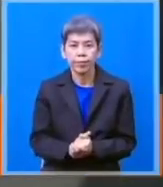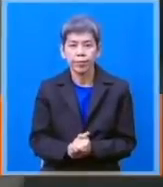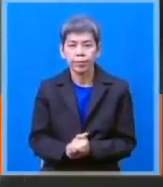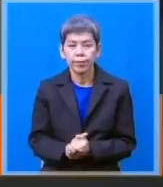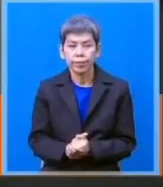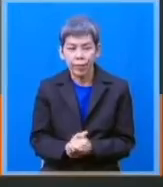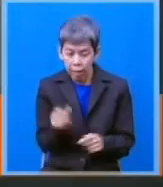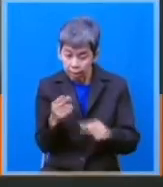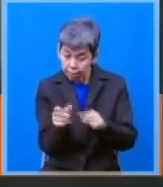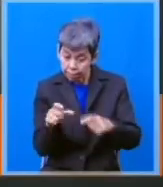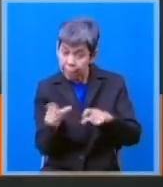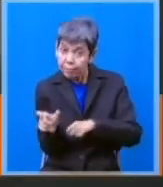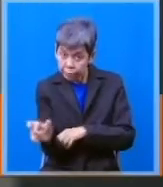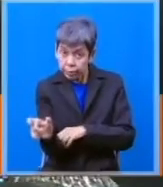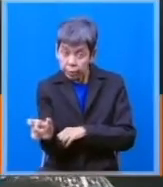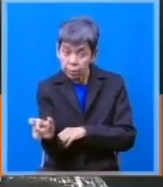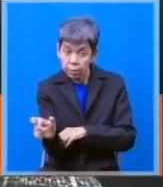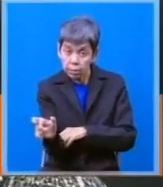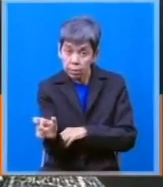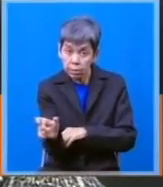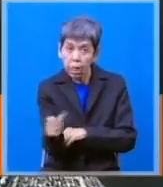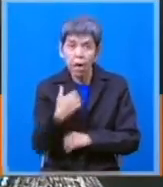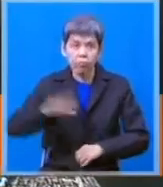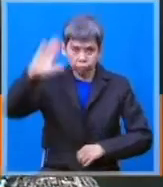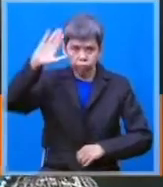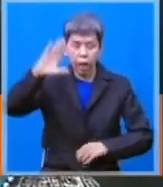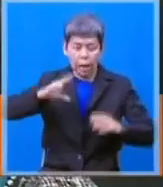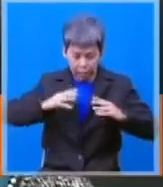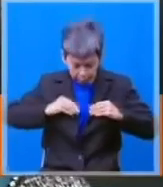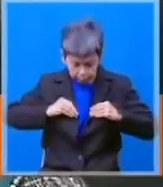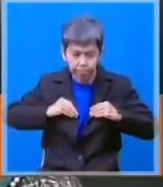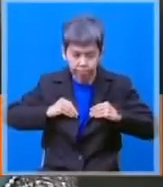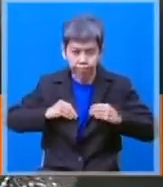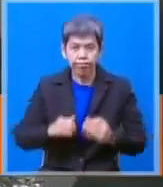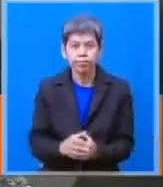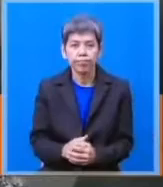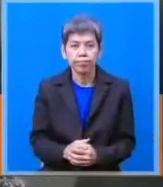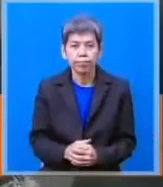เอาบัตรไปเสียบ ท่าน ขึ้นมาเห็นด้วยครับ ในถ่ายเลยเสีย ครับผม